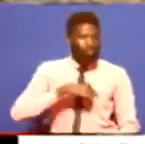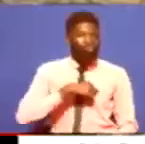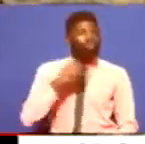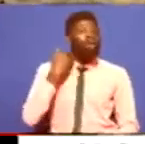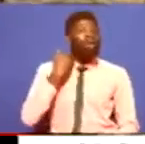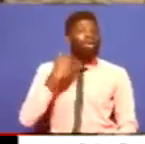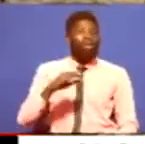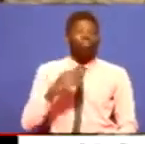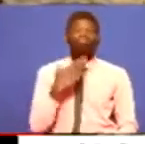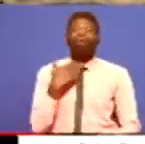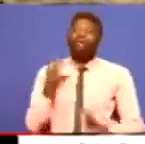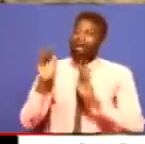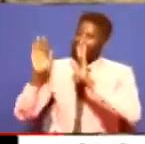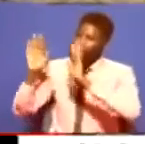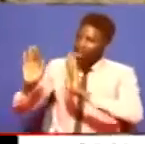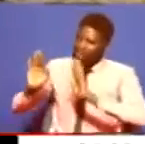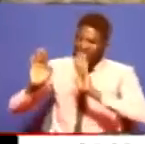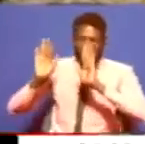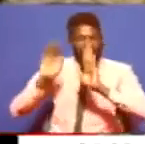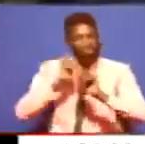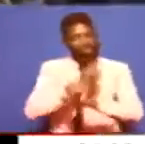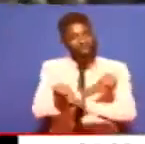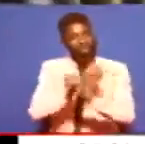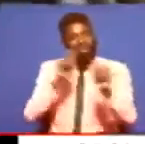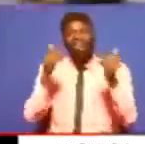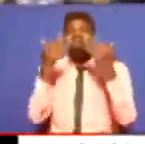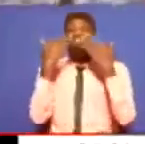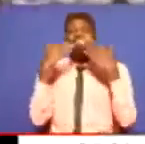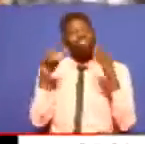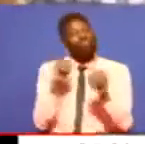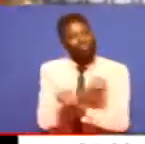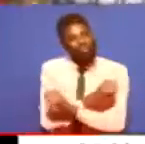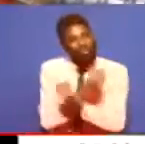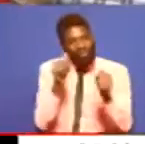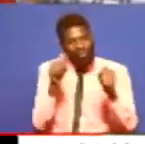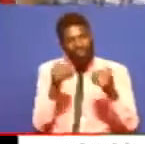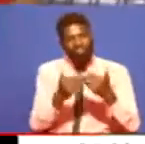na tumalize vizuri na tukae na amani.